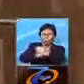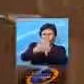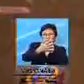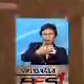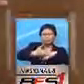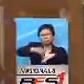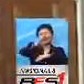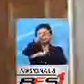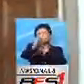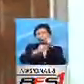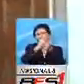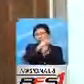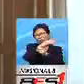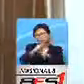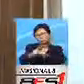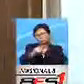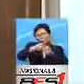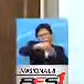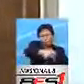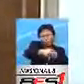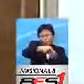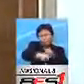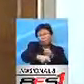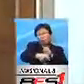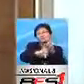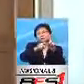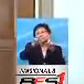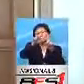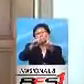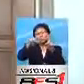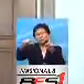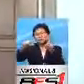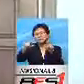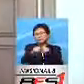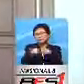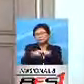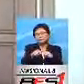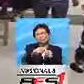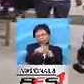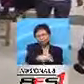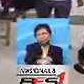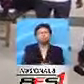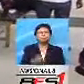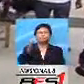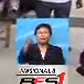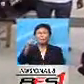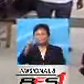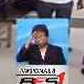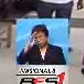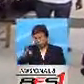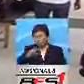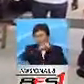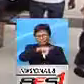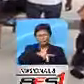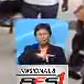maksimum 30 tahun dan denda di bawah seksyen 130g kan sama Ahmad Faris turut didakwa